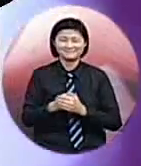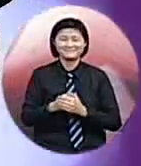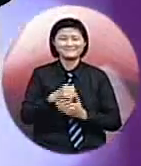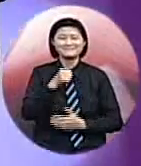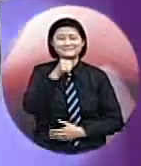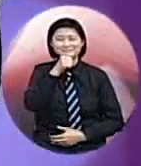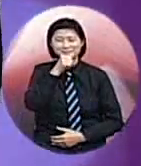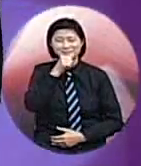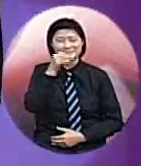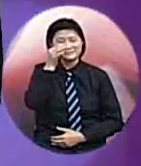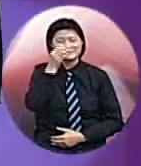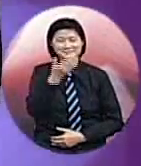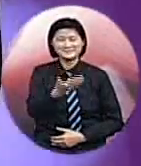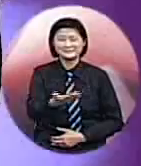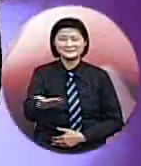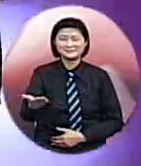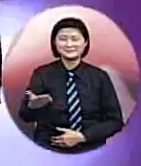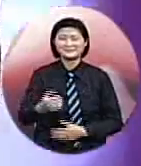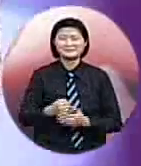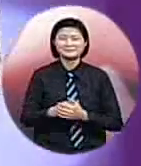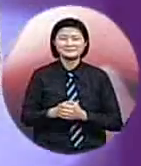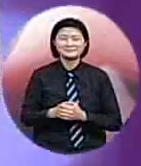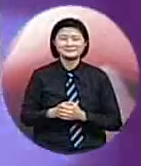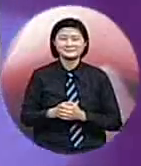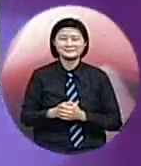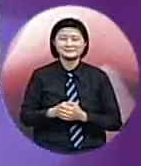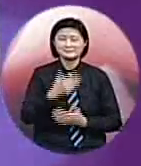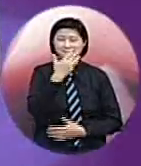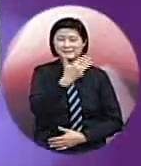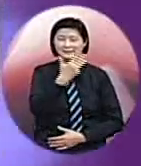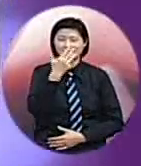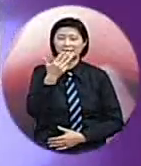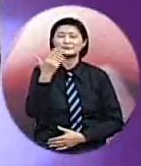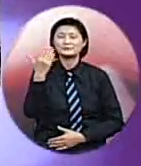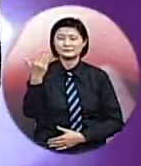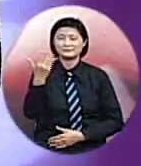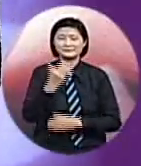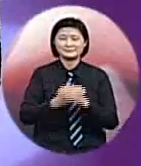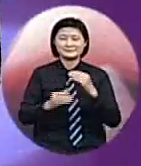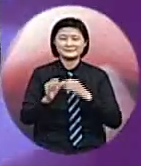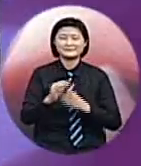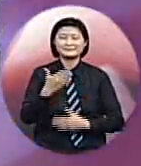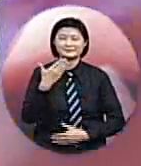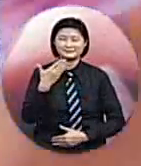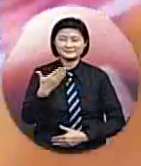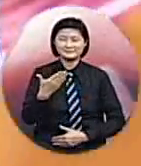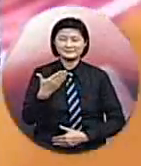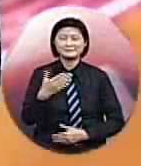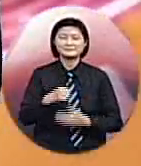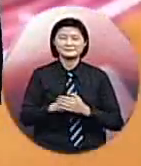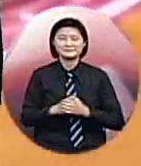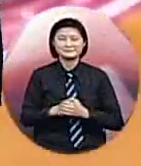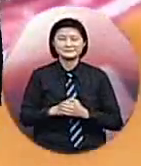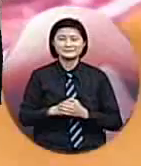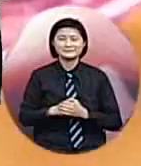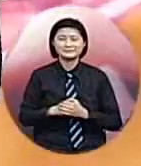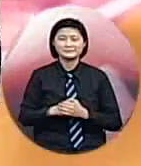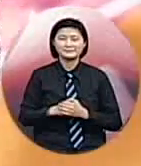점수 보겠습니다. 네 점수 보여 주세요. 8점 8점 9점 보너스.